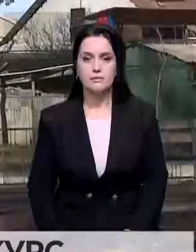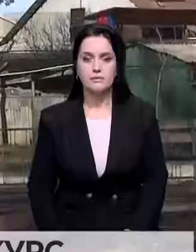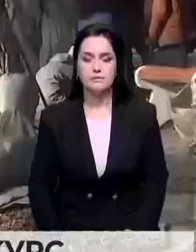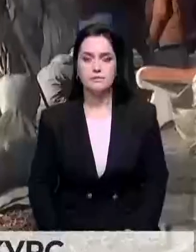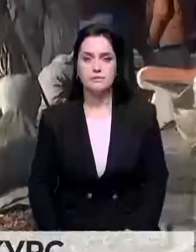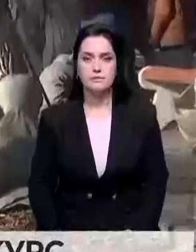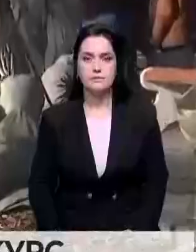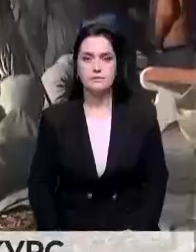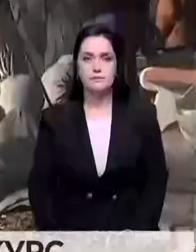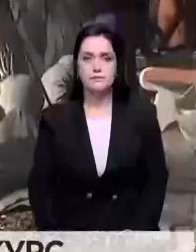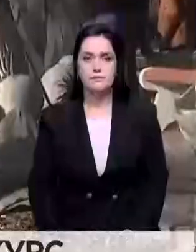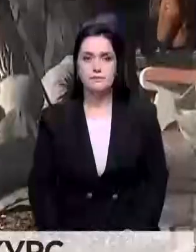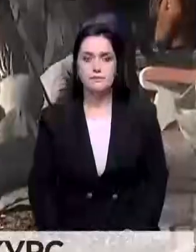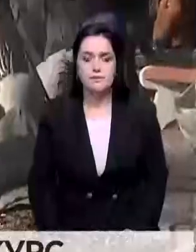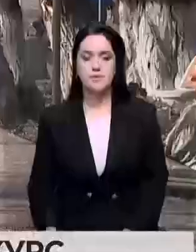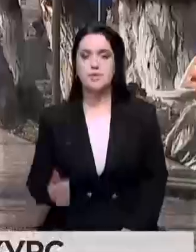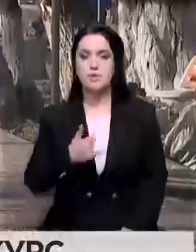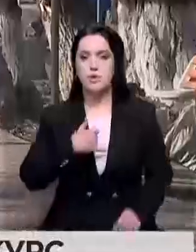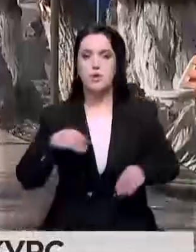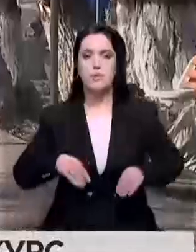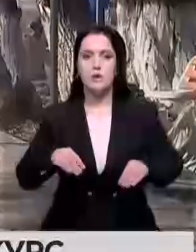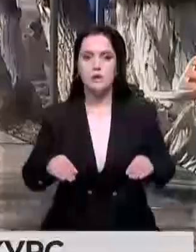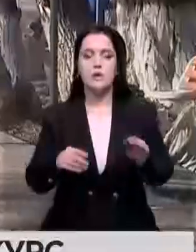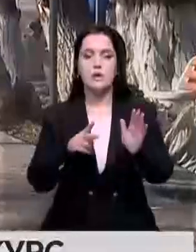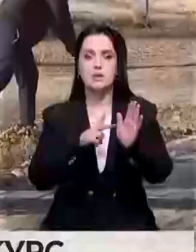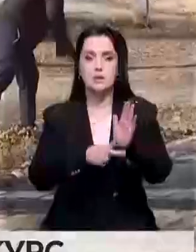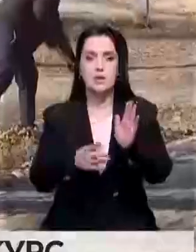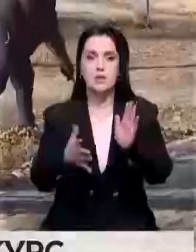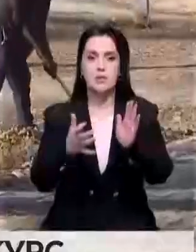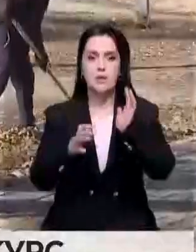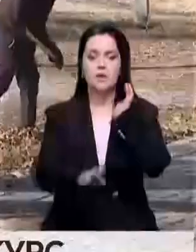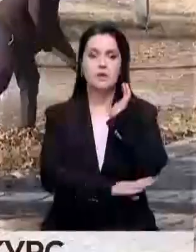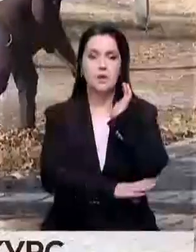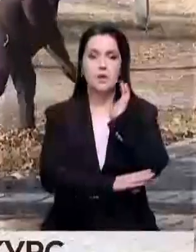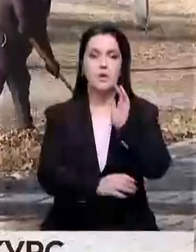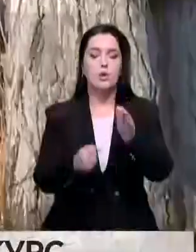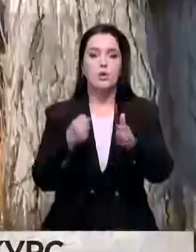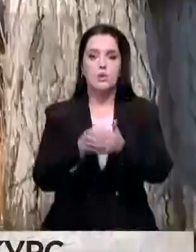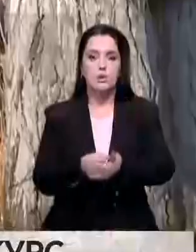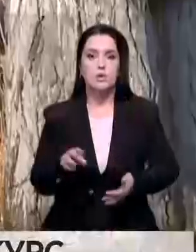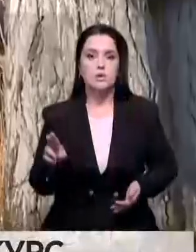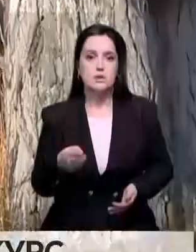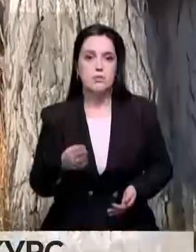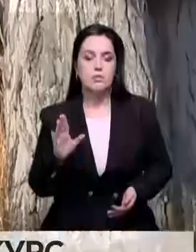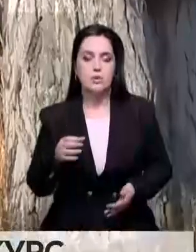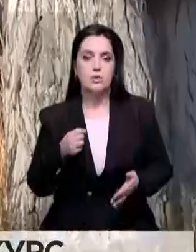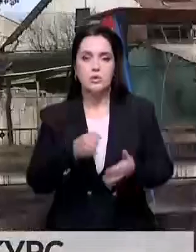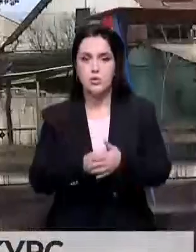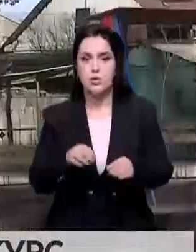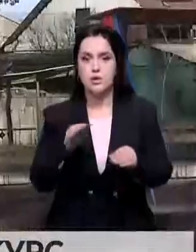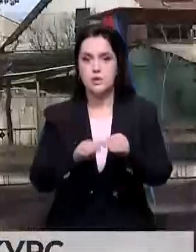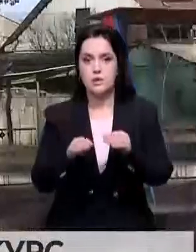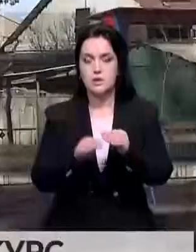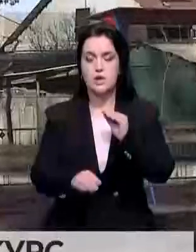по городу. У нас посажено около 7500 деревьев. До конца года мы планируем достичь до 10000